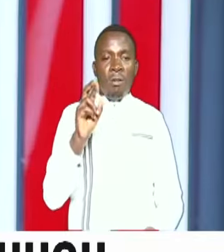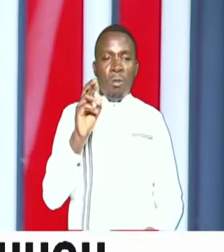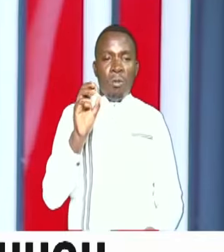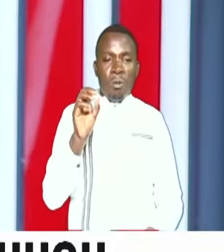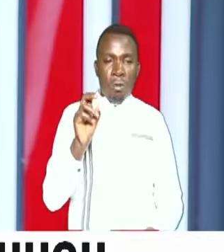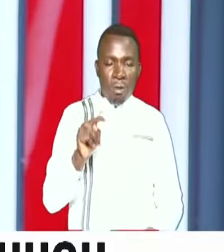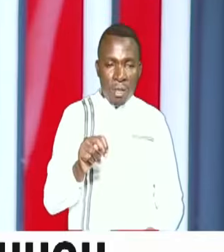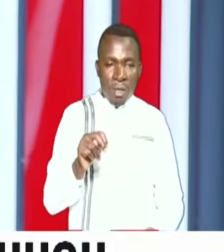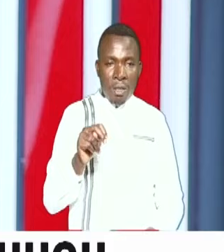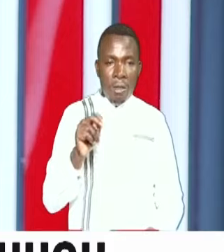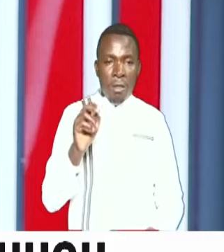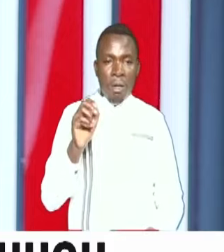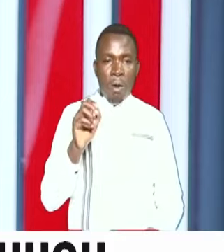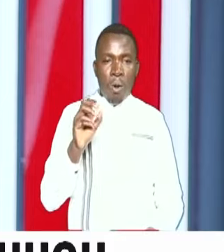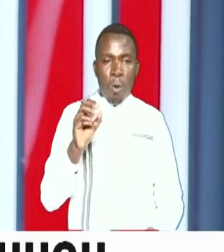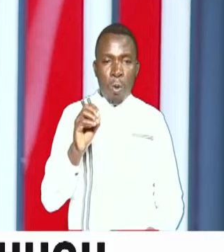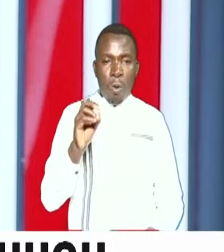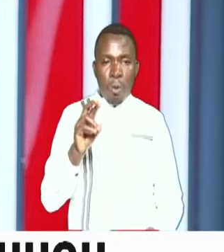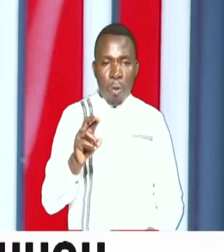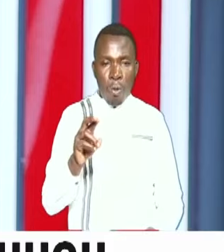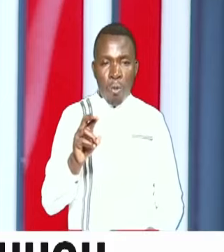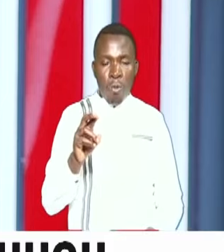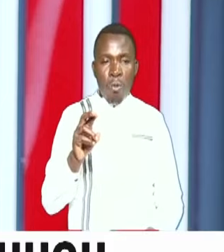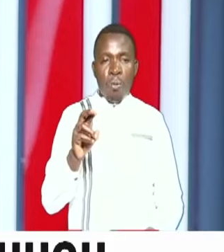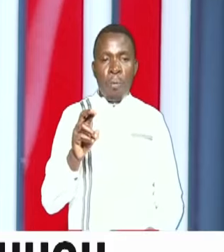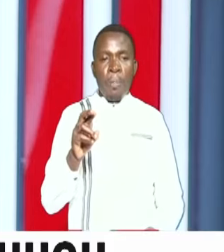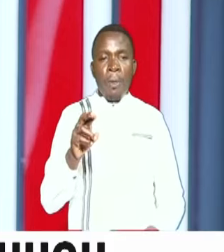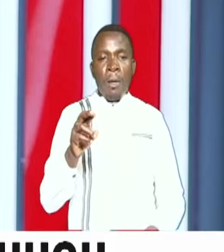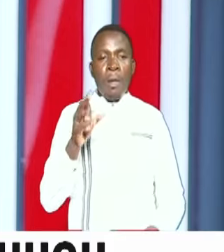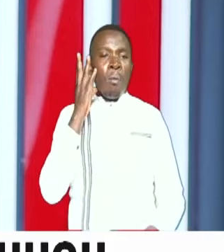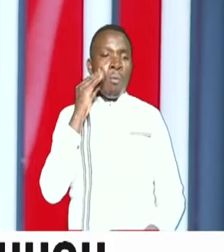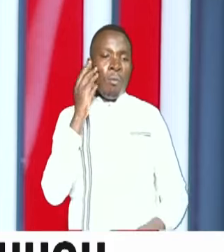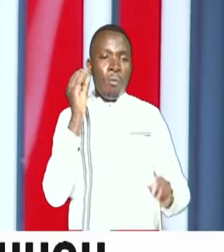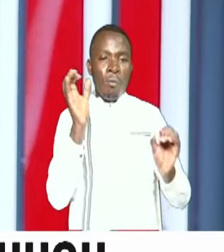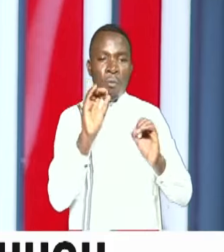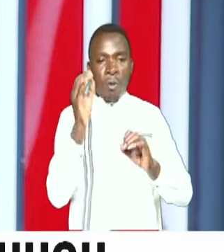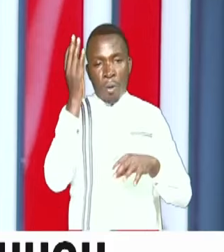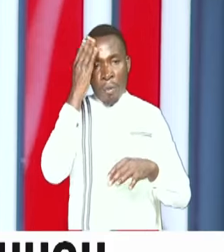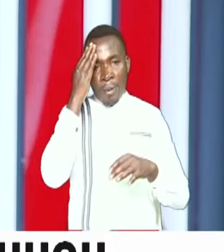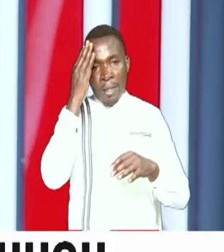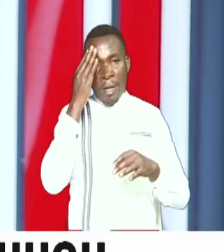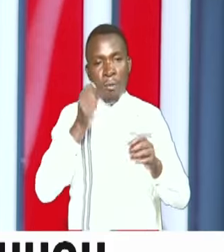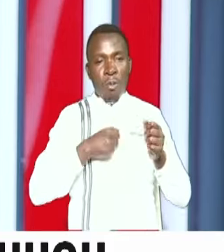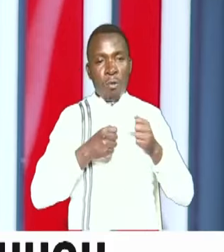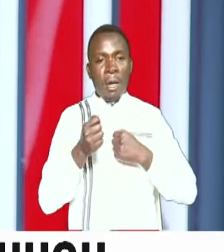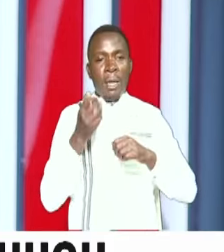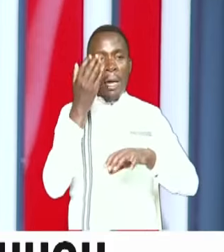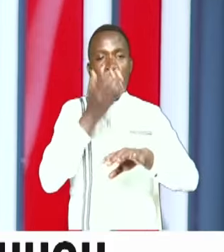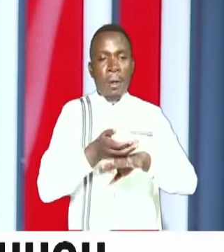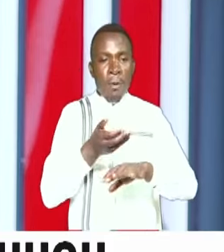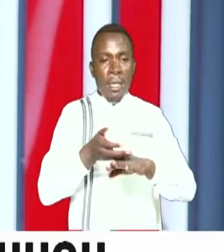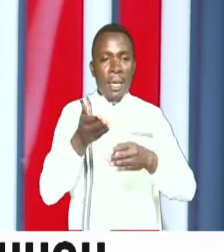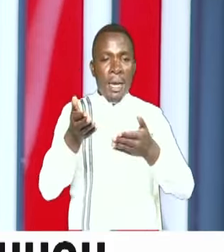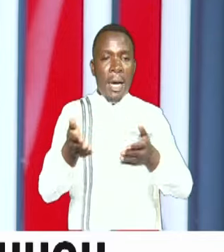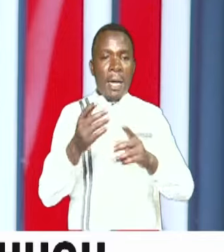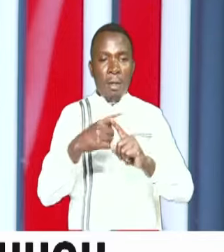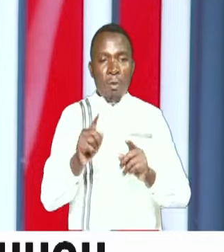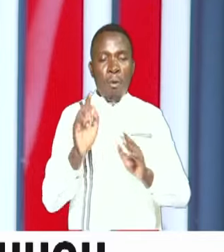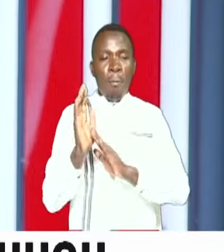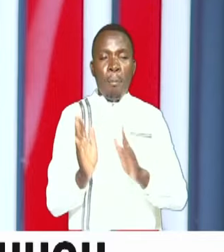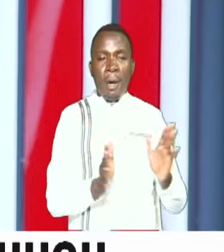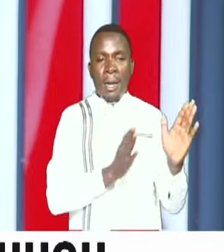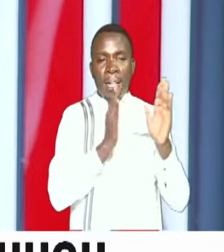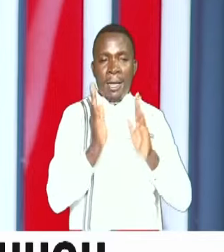ntabwo ubundi ntabwo byarimenyerewe ko kumenya ko mu Rwanda ayo mabuye yaba hari ariko inyigo